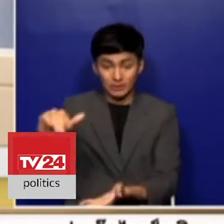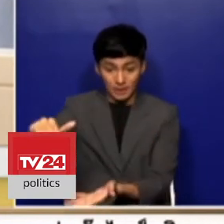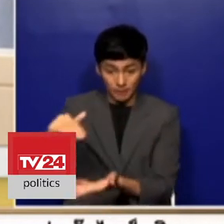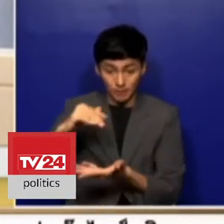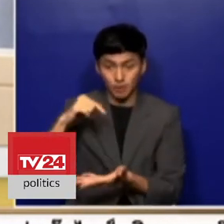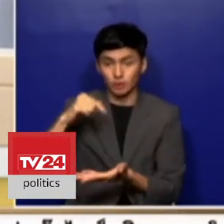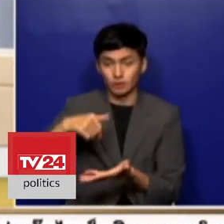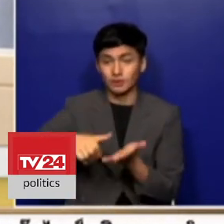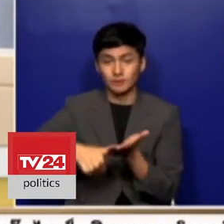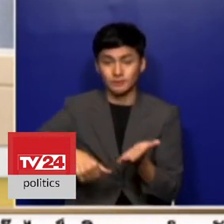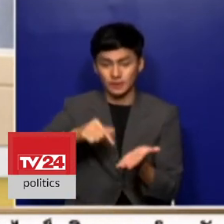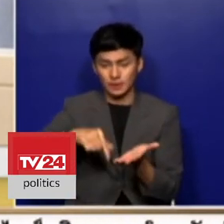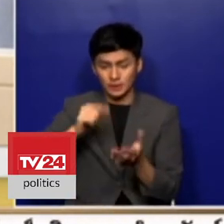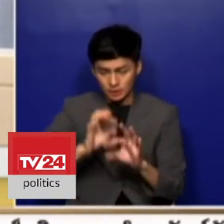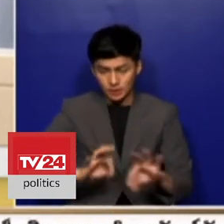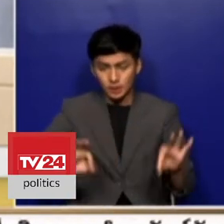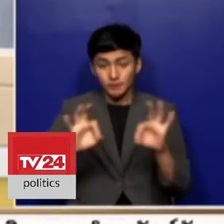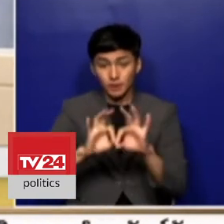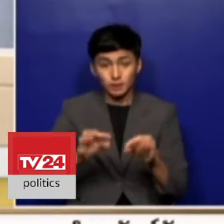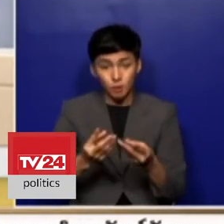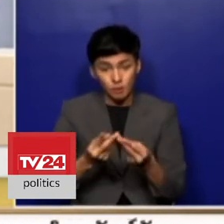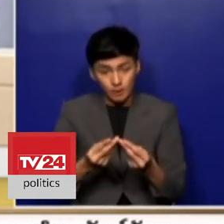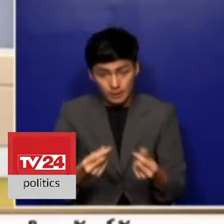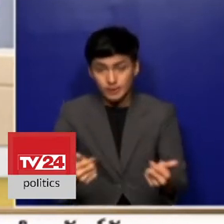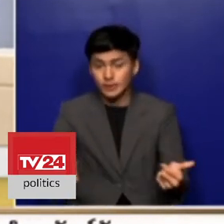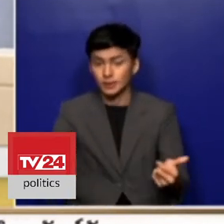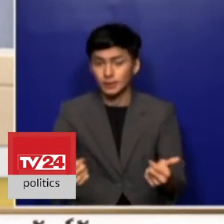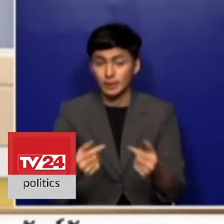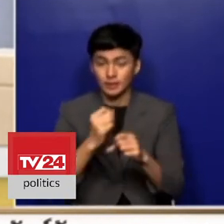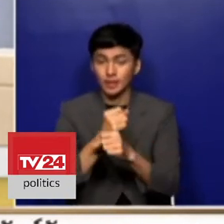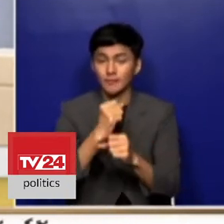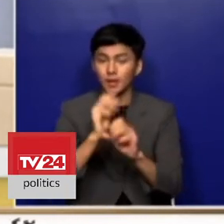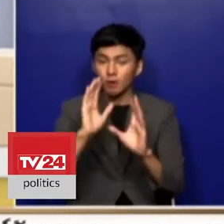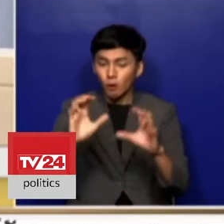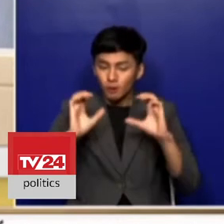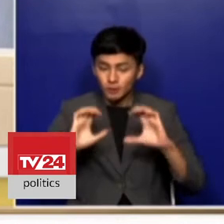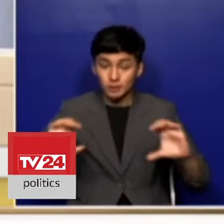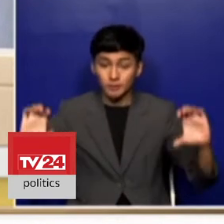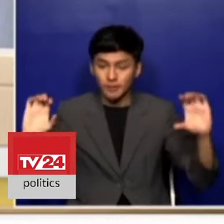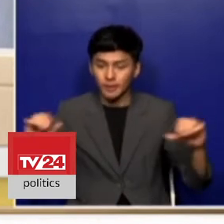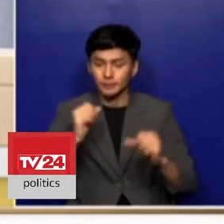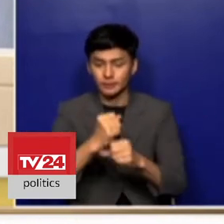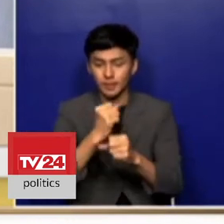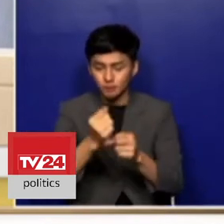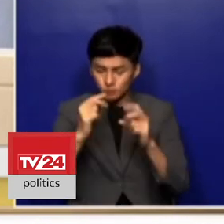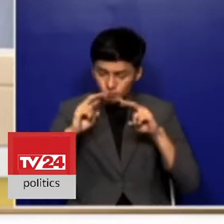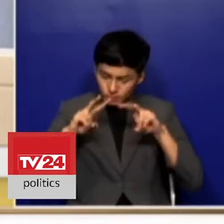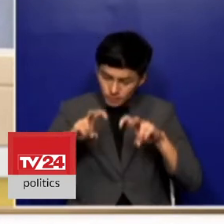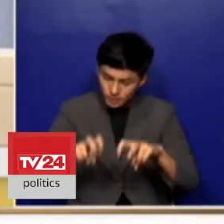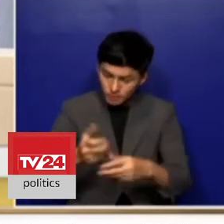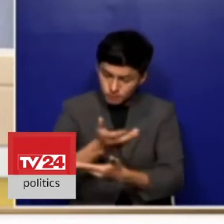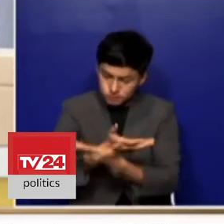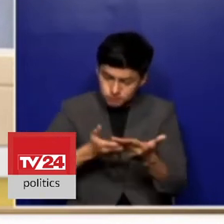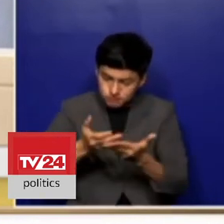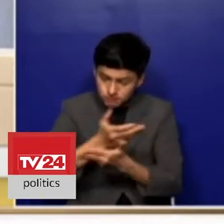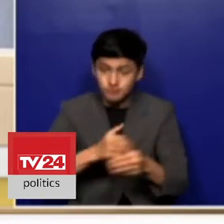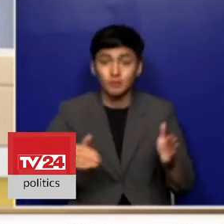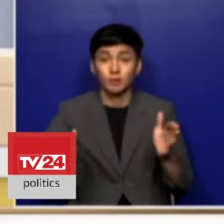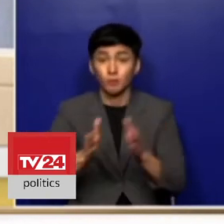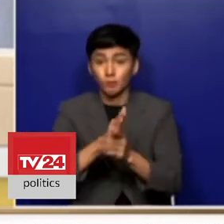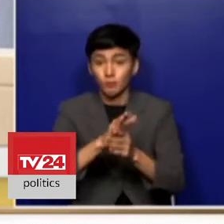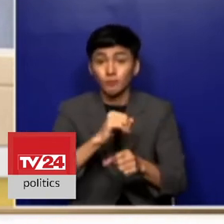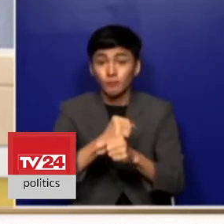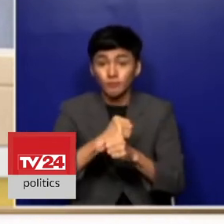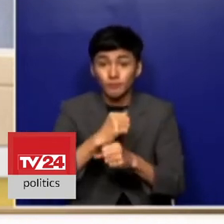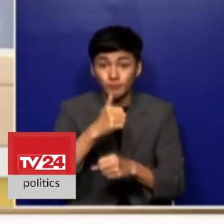ความระเอียดรอบคอบต้องเป็นหน้าที่ของรัฐบาลที่ต้องให้มีการวิจัยแล้วก็วิเคราะห์อย่างรอบด้านและนำ